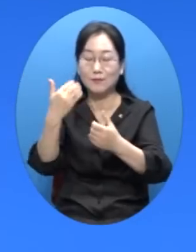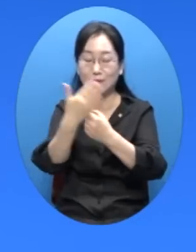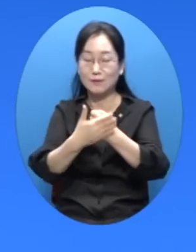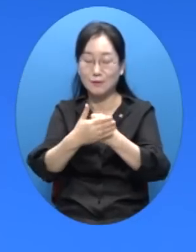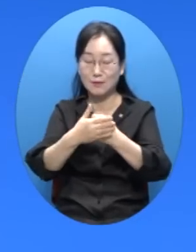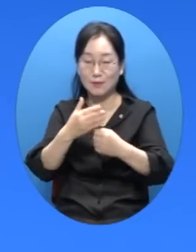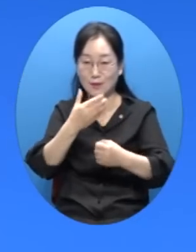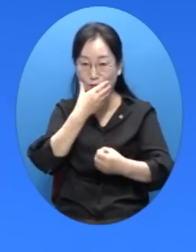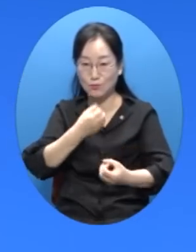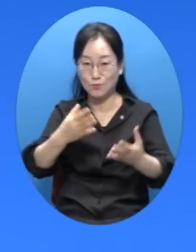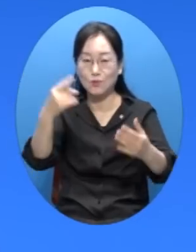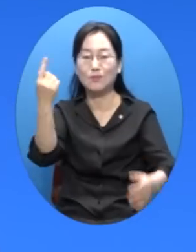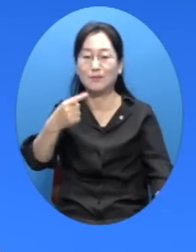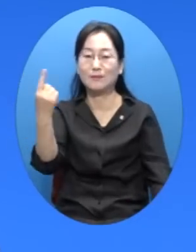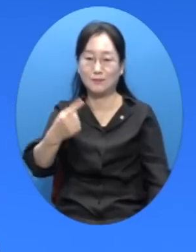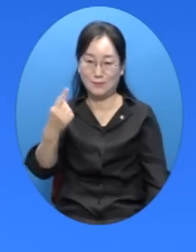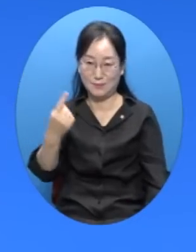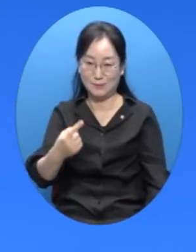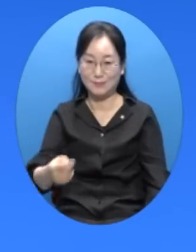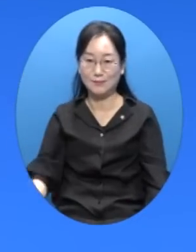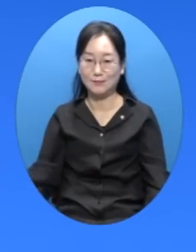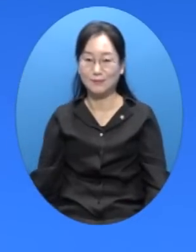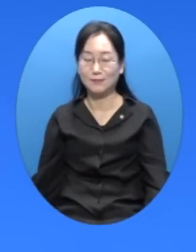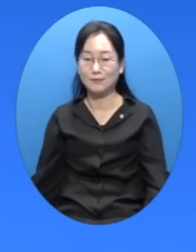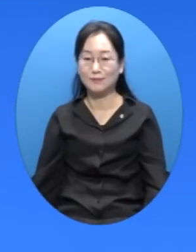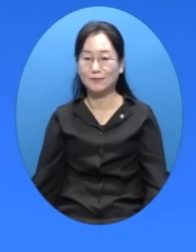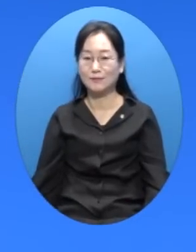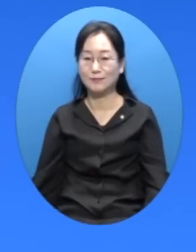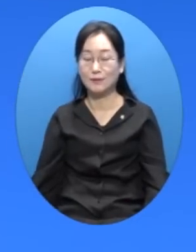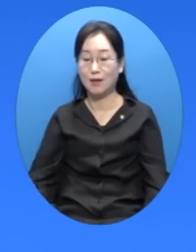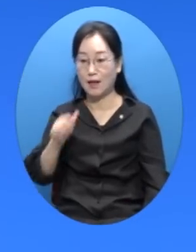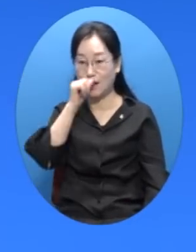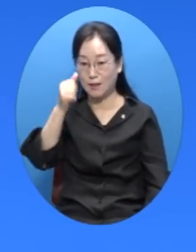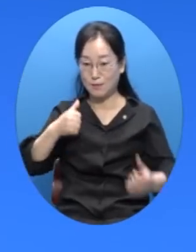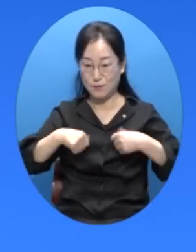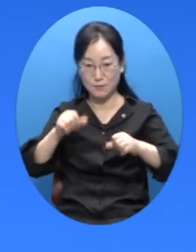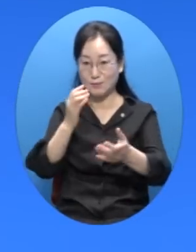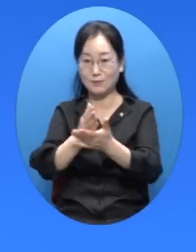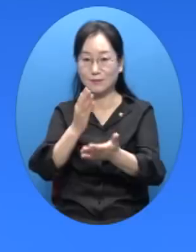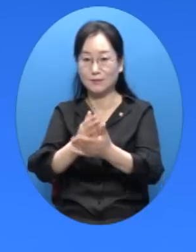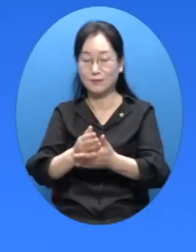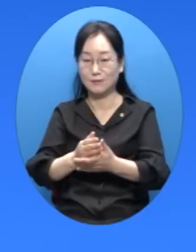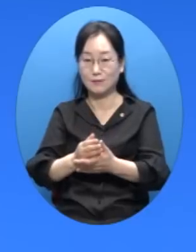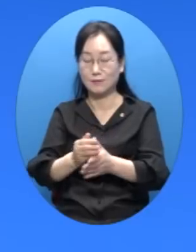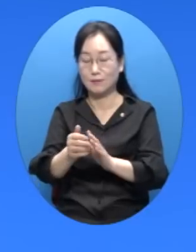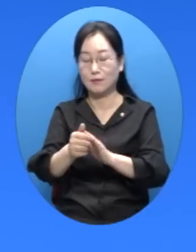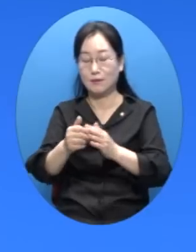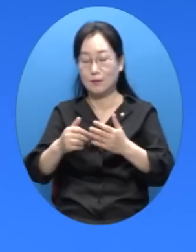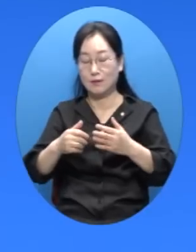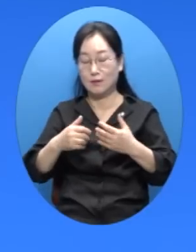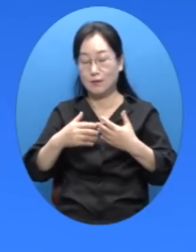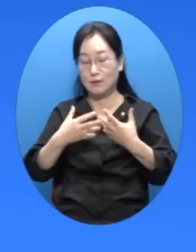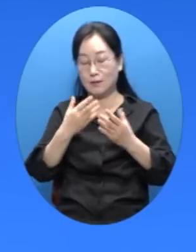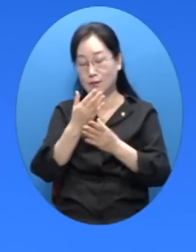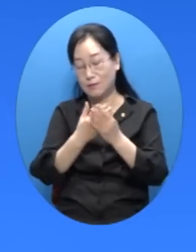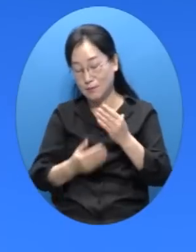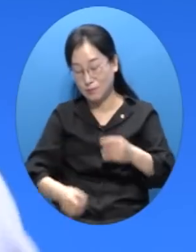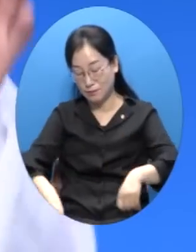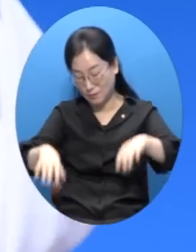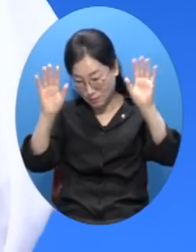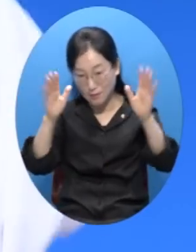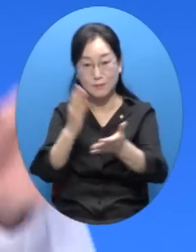우리에게 모두에게 임하게 될 것입니다. 절대로 포기하지 마십시오. 절대로 그대로 주저앉아서 손을 놓고 있지